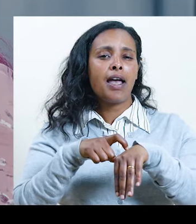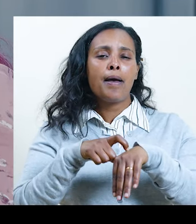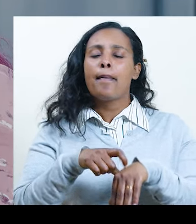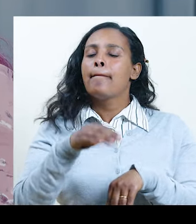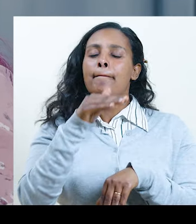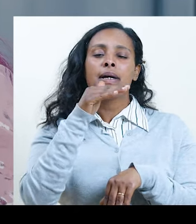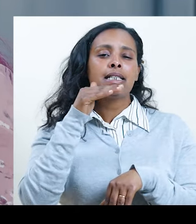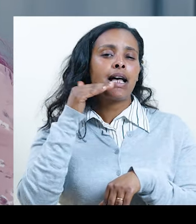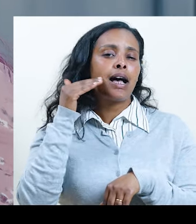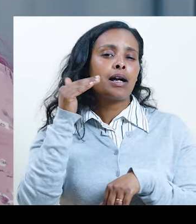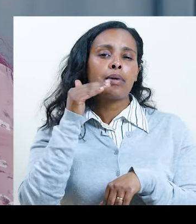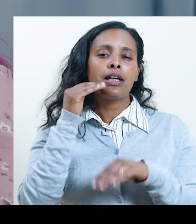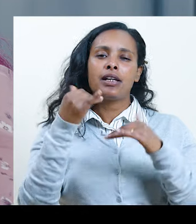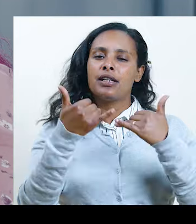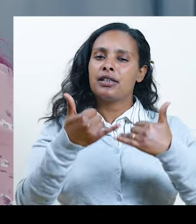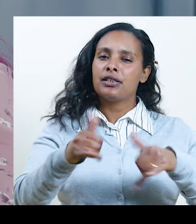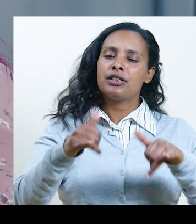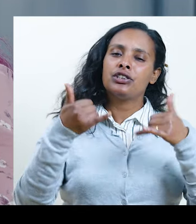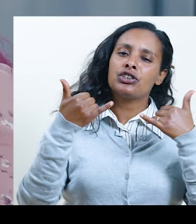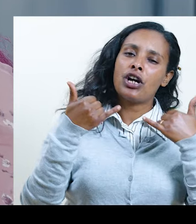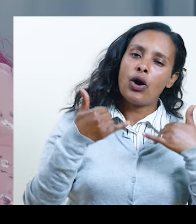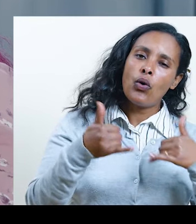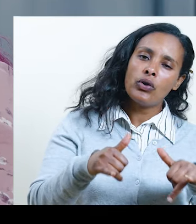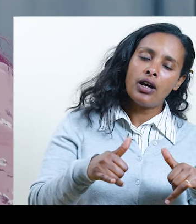ያለፍነው ጊዜ በሳቅ